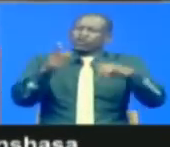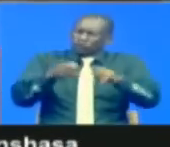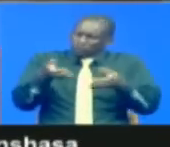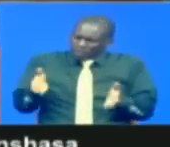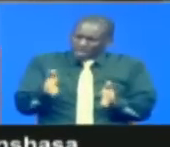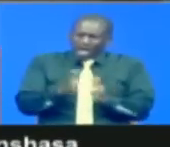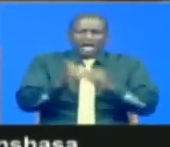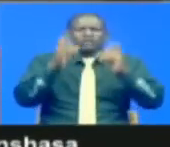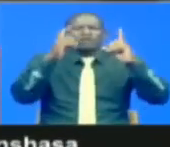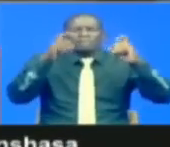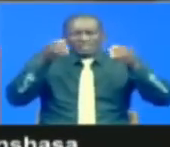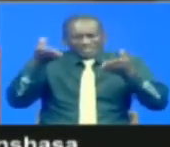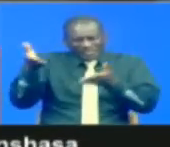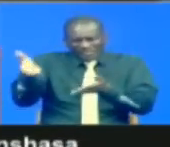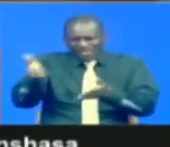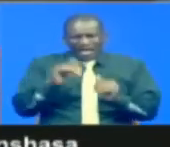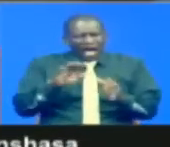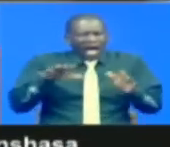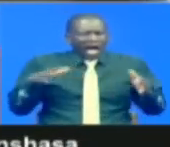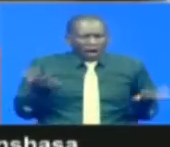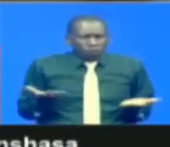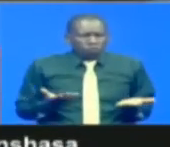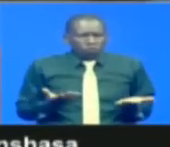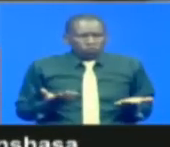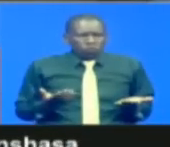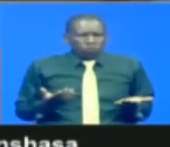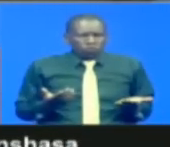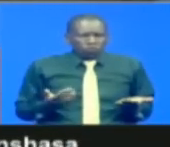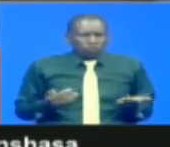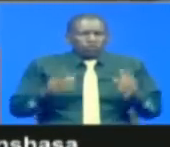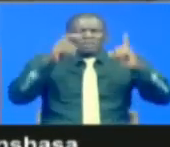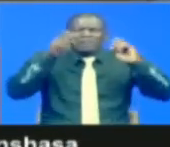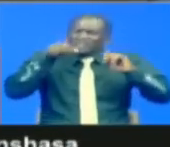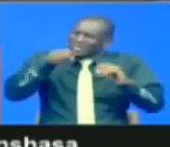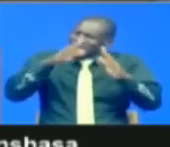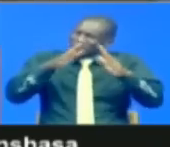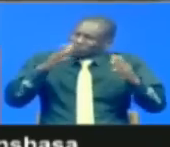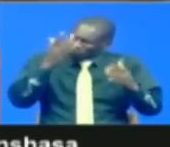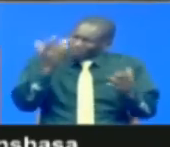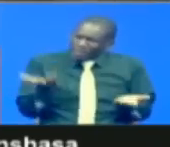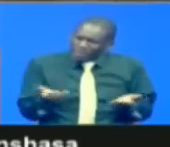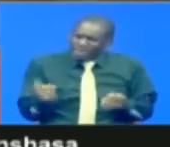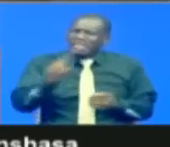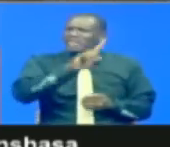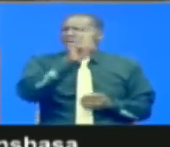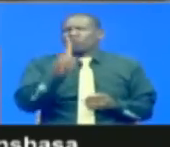ziko hapa. Zinapatikana hapa. So swali ni kwamba